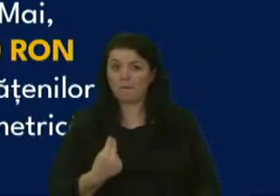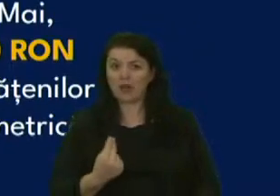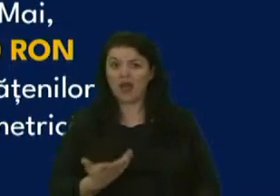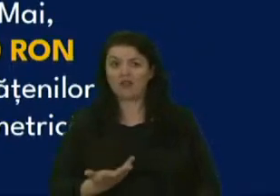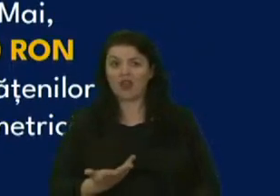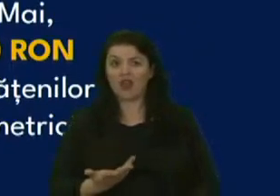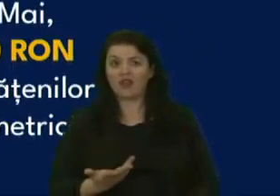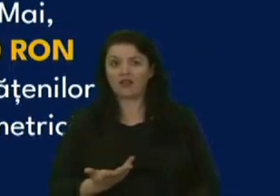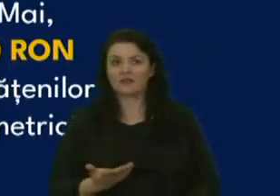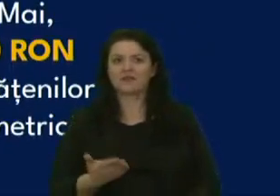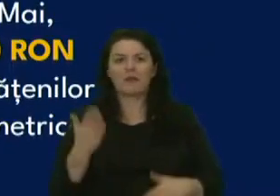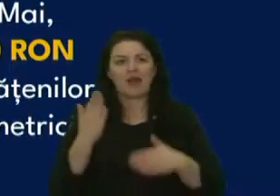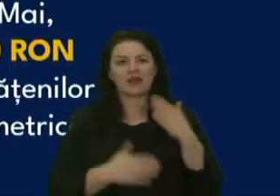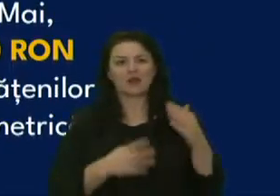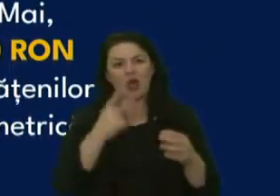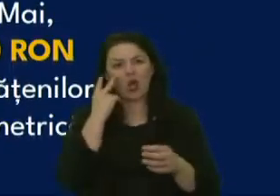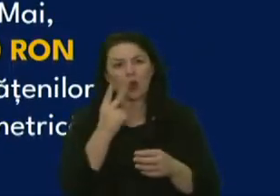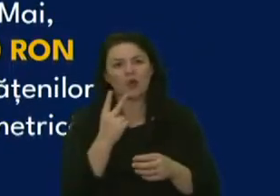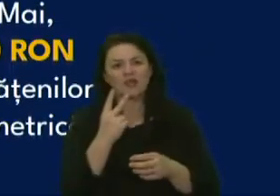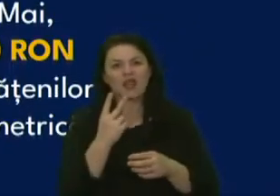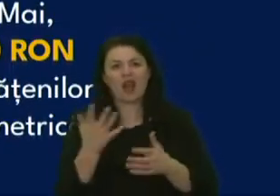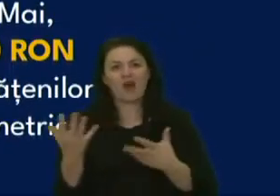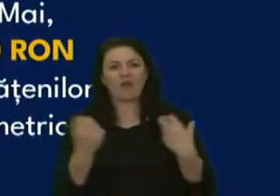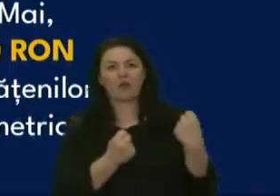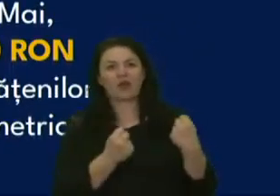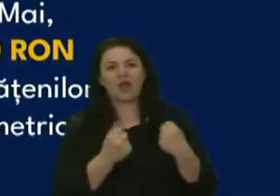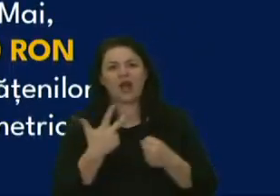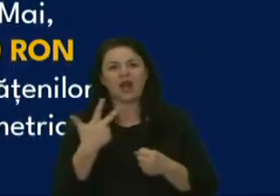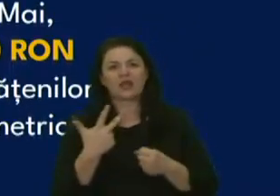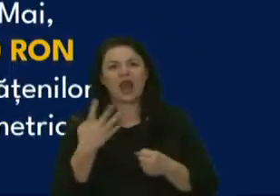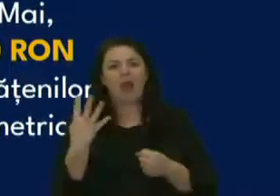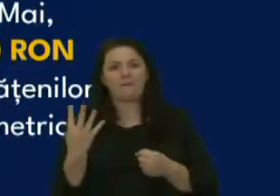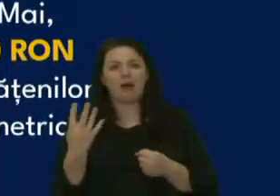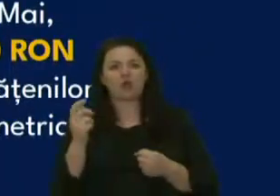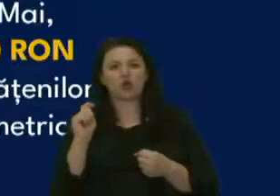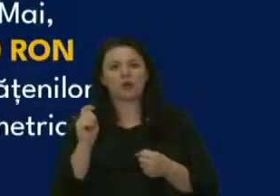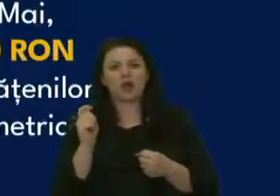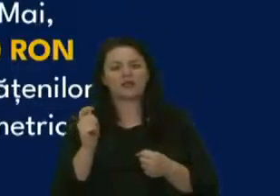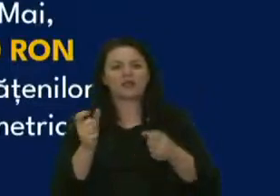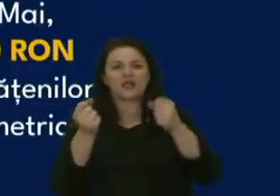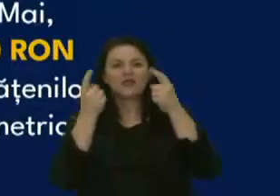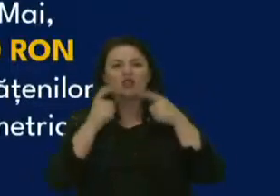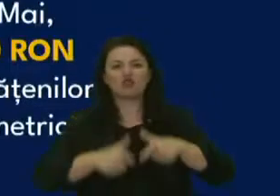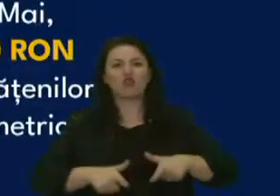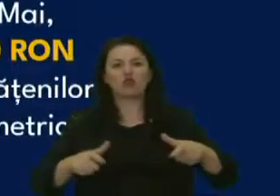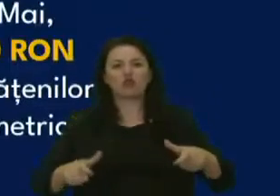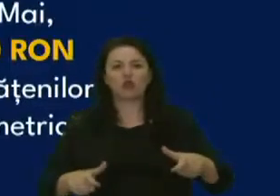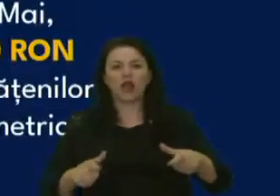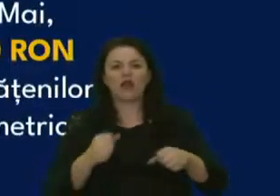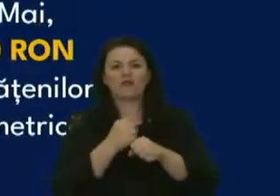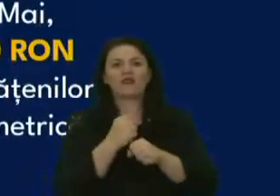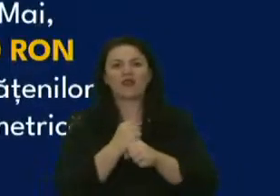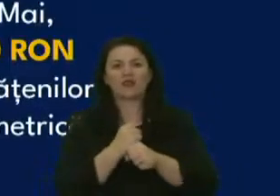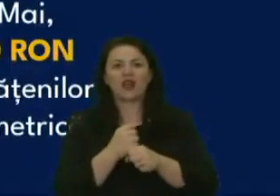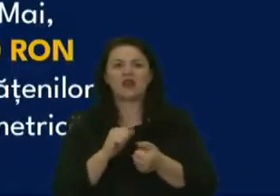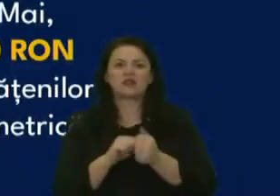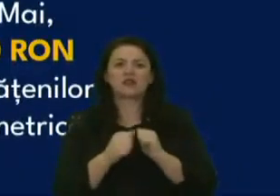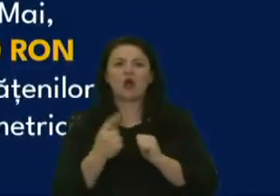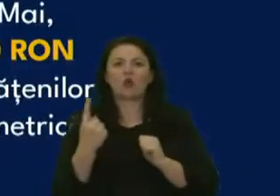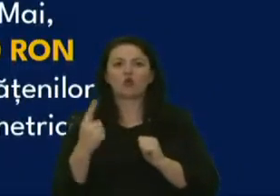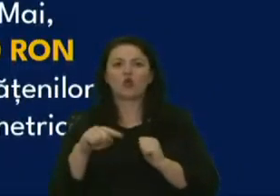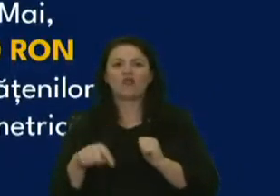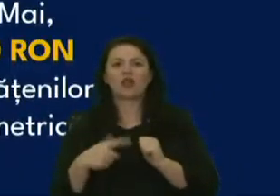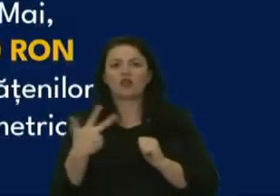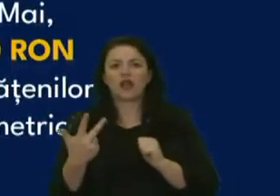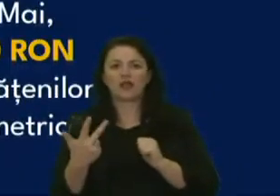da Pe de altă parte dacă te uiți că ai adus până acuma vreo 3 4 miliarde ca să termini celelalte centuri care s au făcut maii încă 1 miliard V3 pentru centura